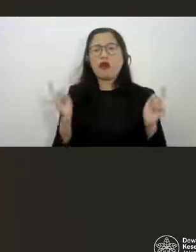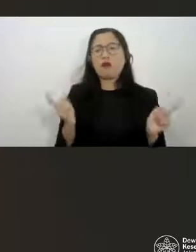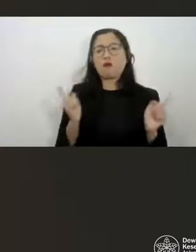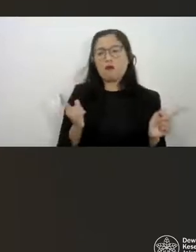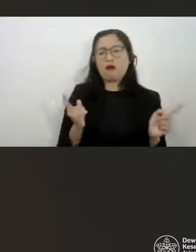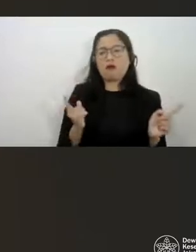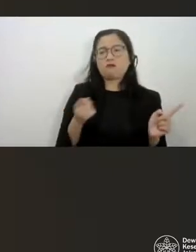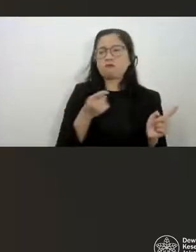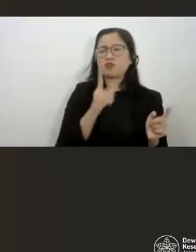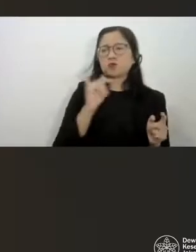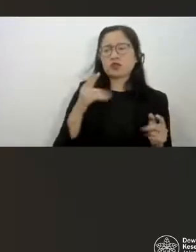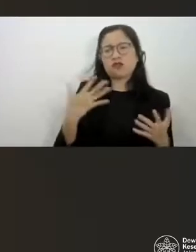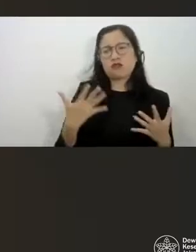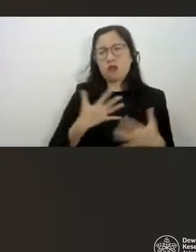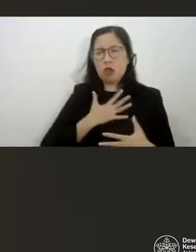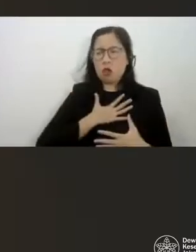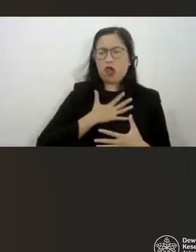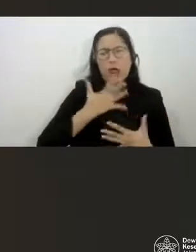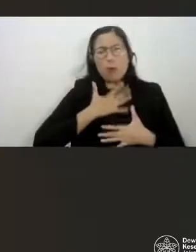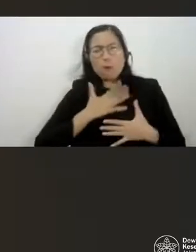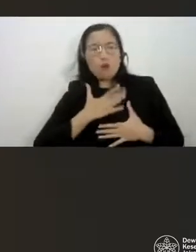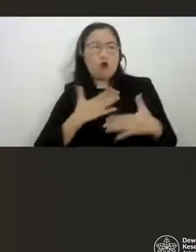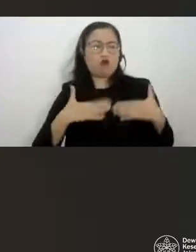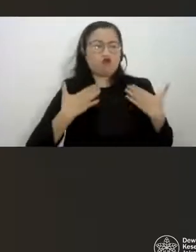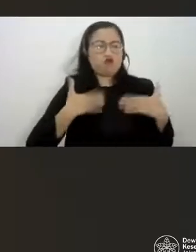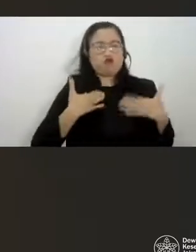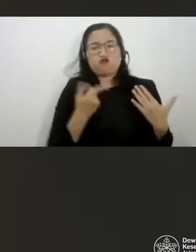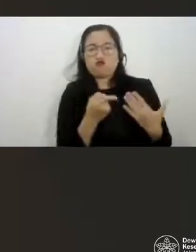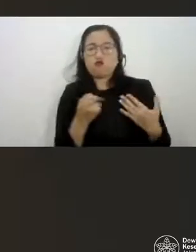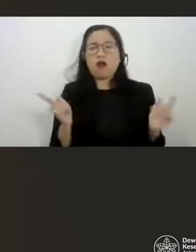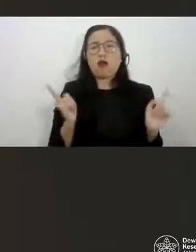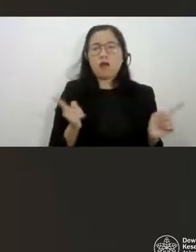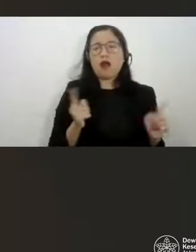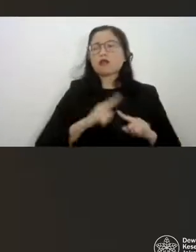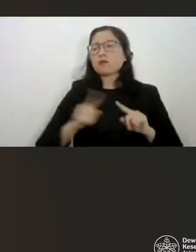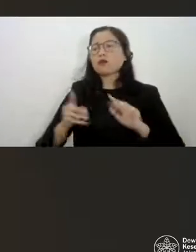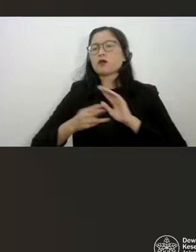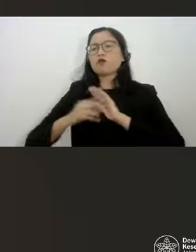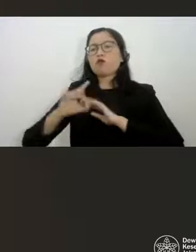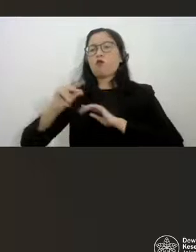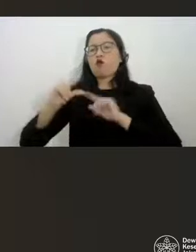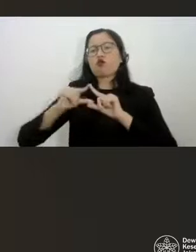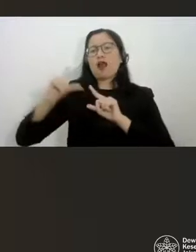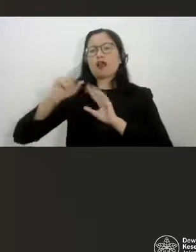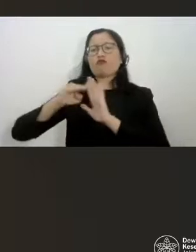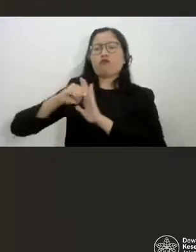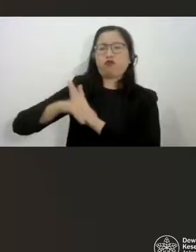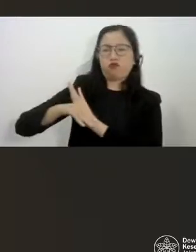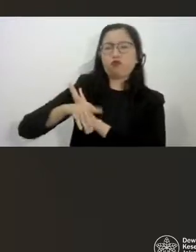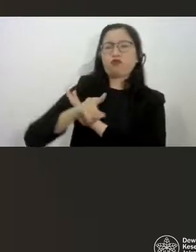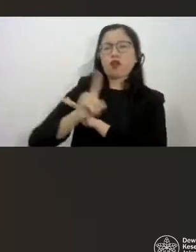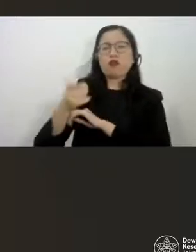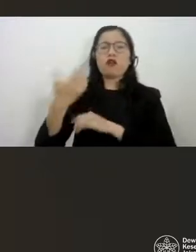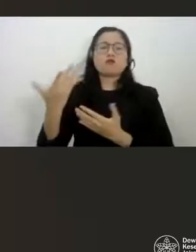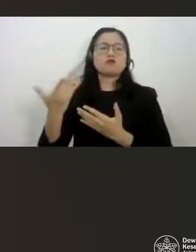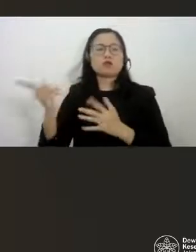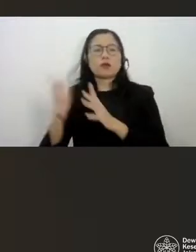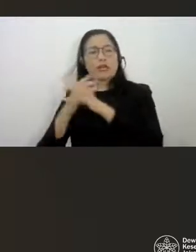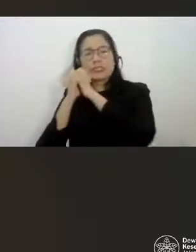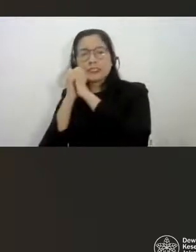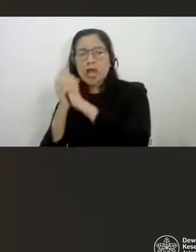tepatnya disebut kehebohan beragama, dan kebangkrutan moralitas. Kita melihat rumah-rumah ibadah penuh di